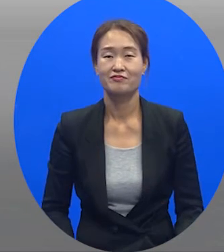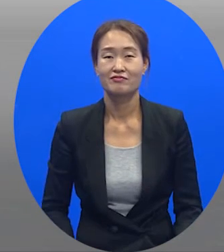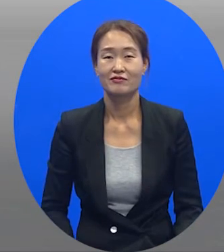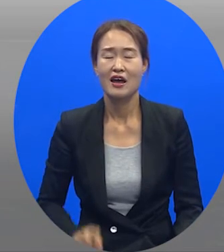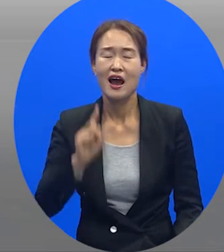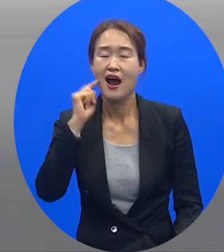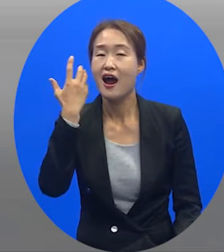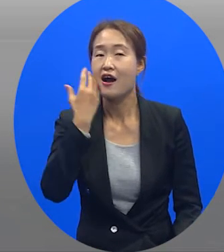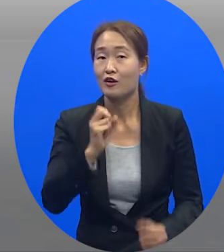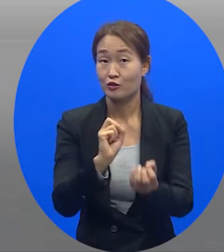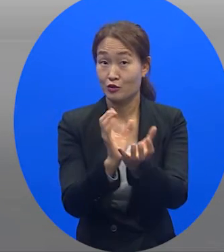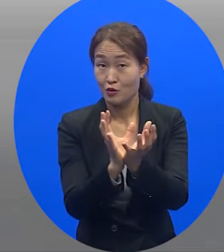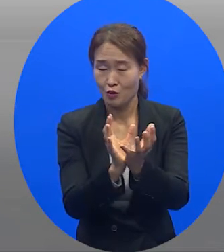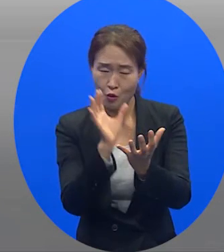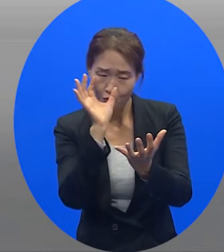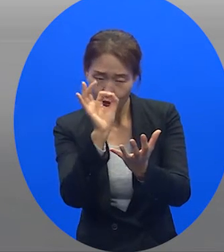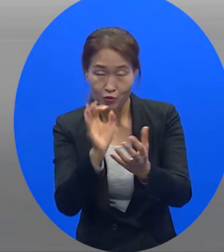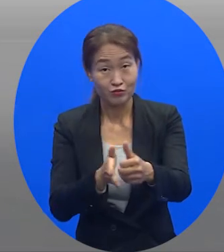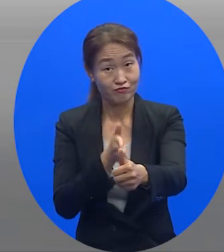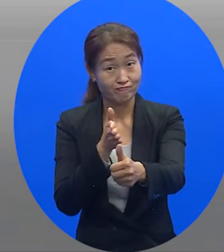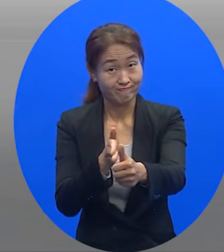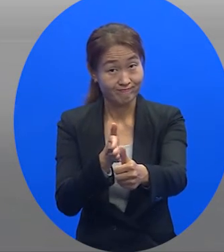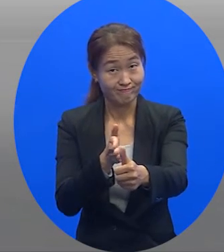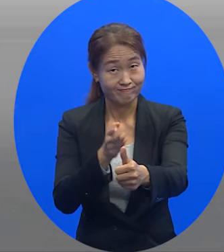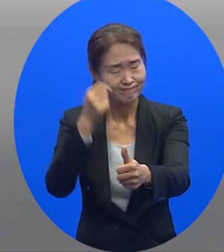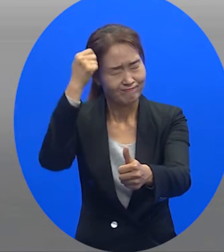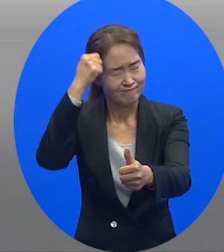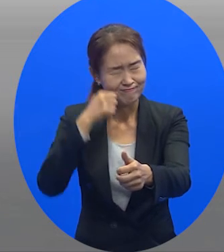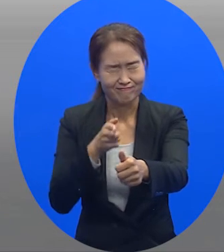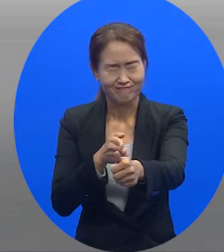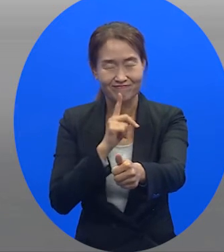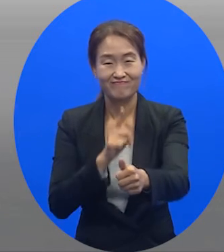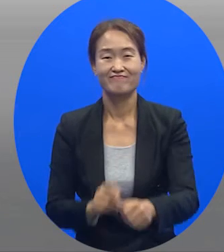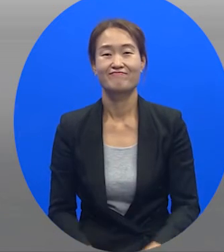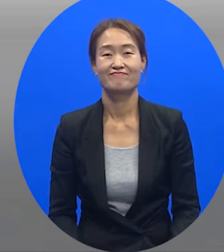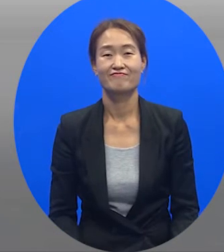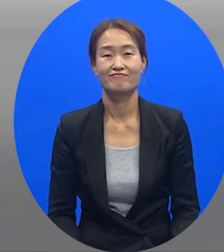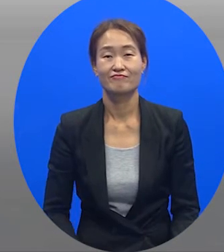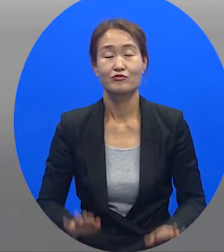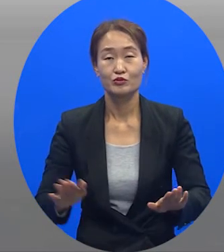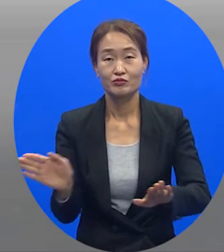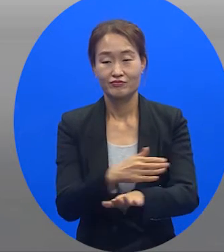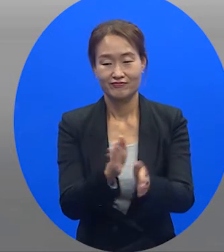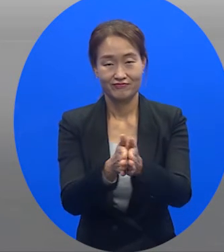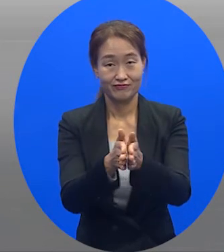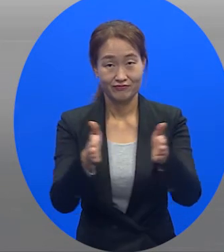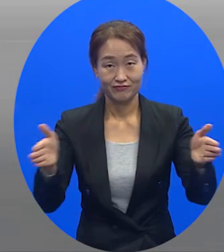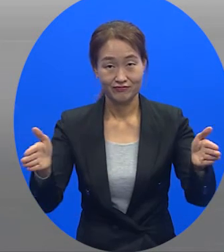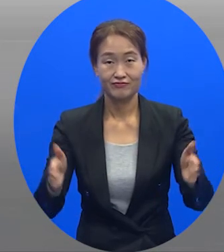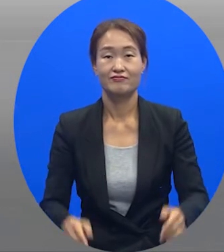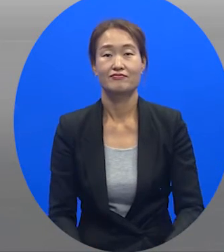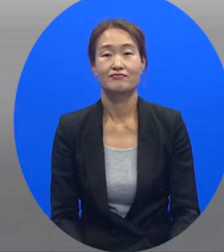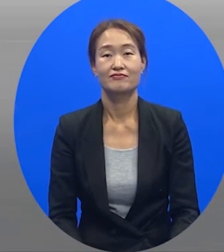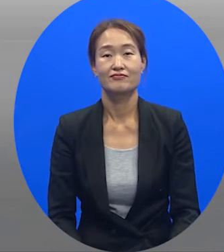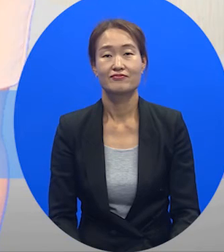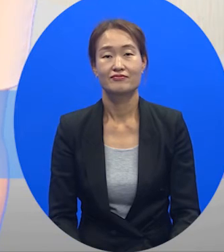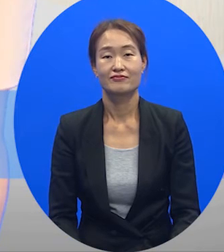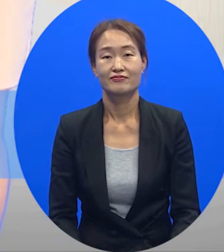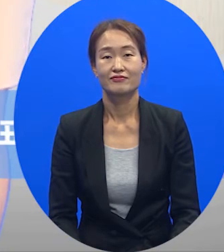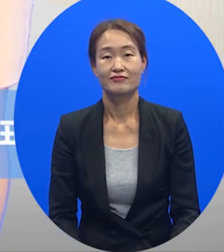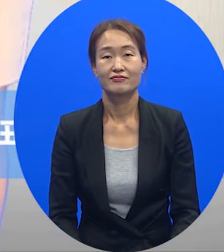가을에만 볼 수 있는 아름다운 꽃을 놓치지 마시고 꼭 감상해보시기 바랍니다. 그럼 날씨온 뉴스 시작합니다.